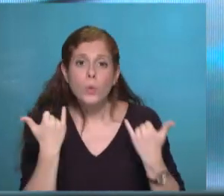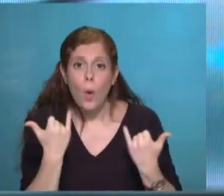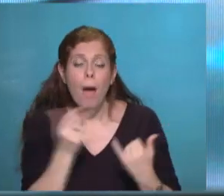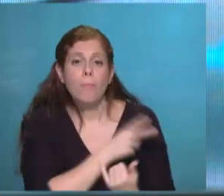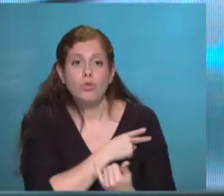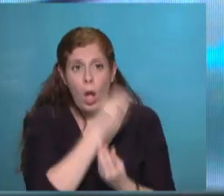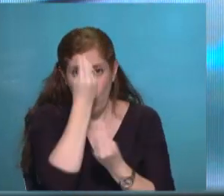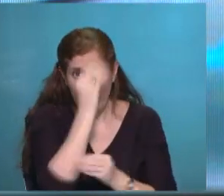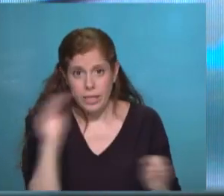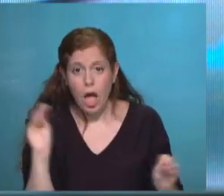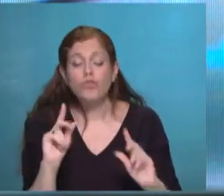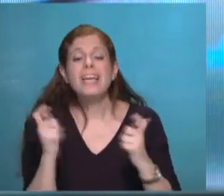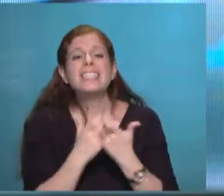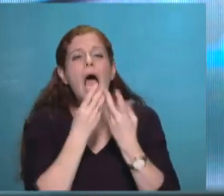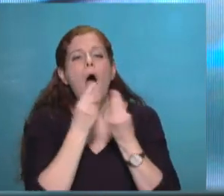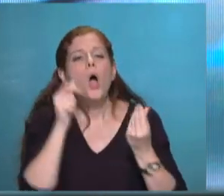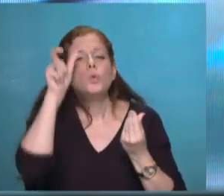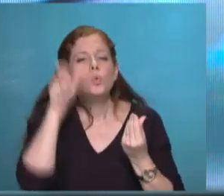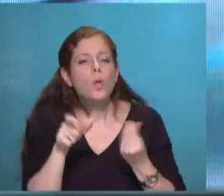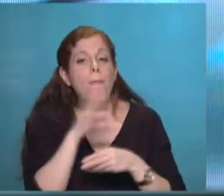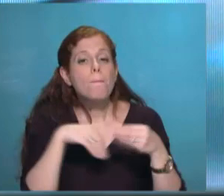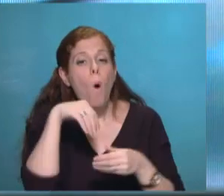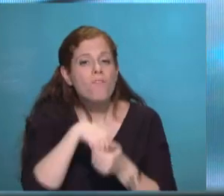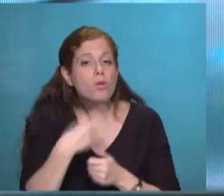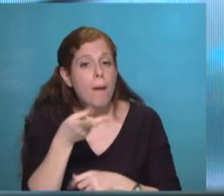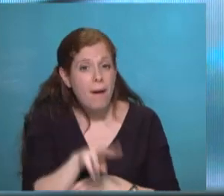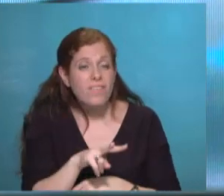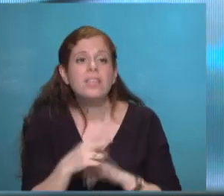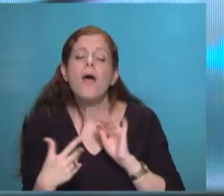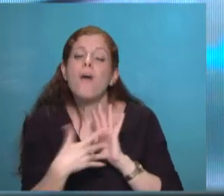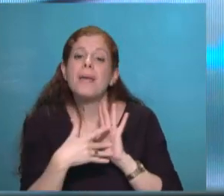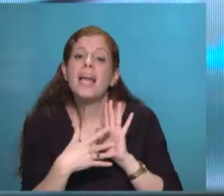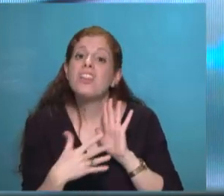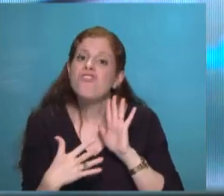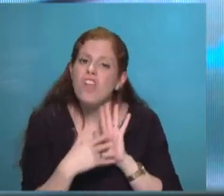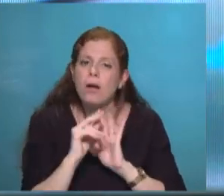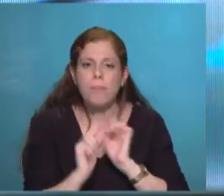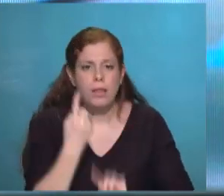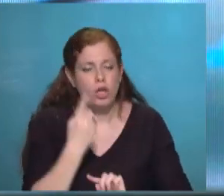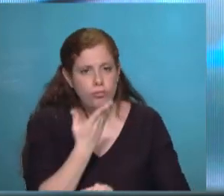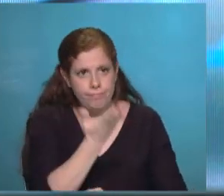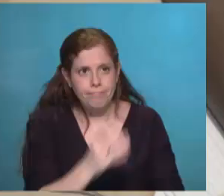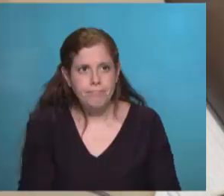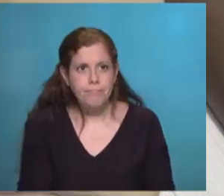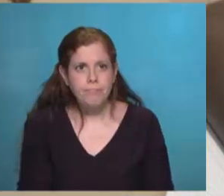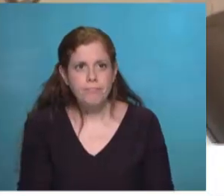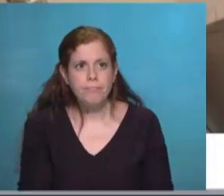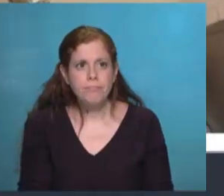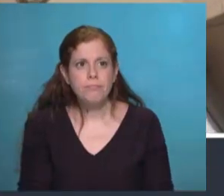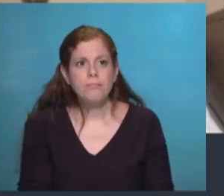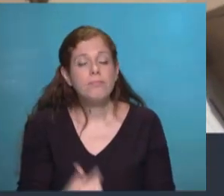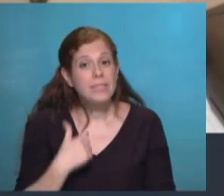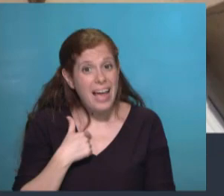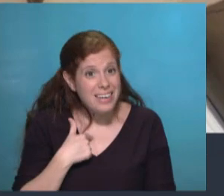המשטרה שהיא עצרה חשוד במעורבות במוות, והמקרה הזה נבדק מחדש. הכתבה של רום ליאור. אני